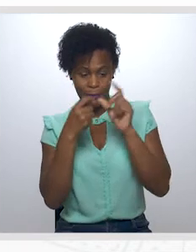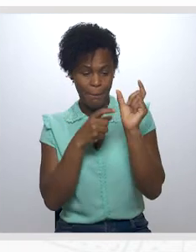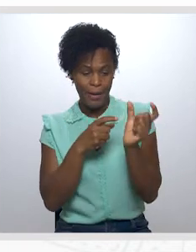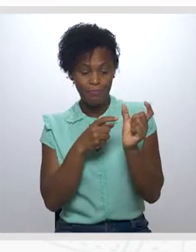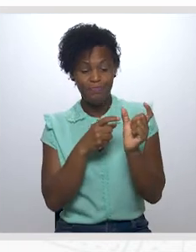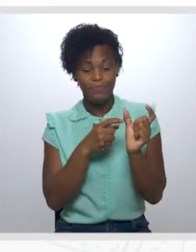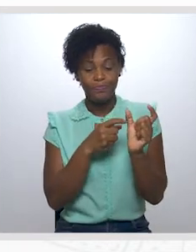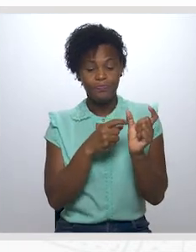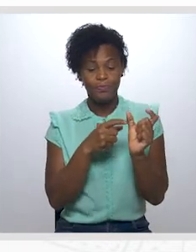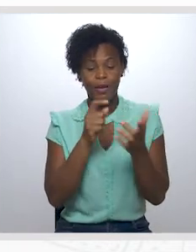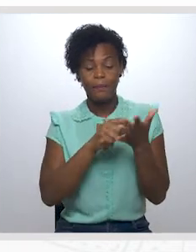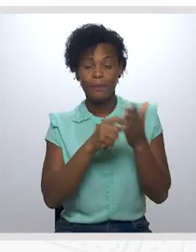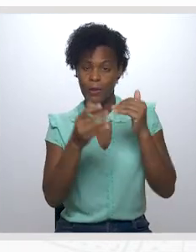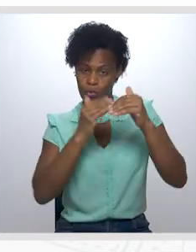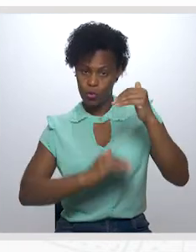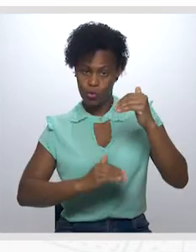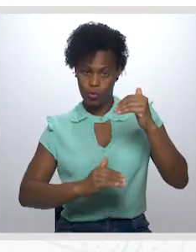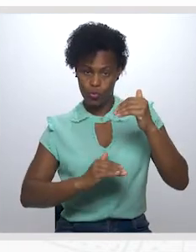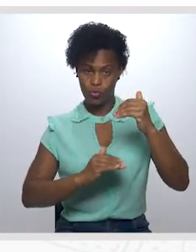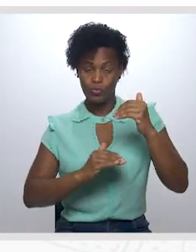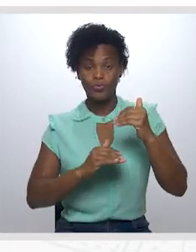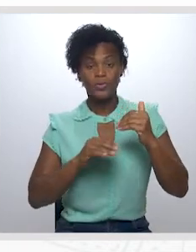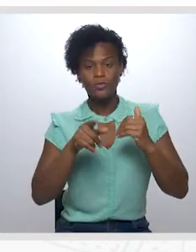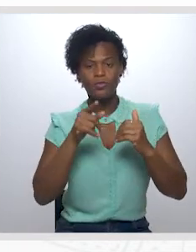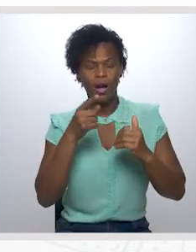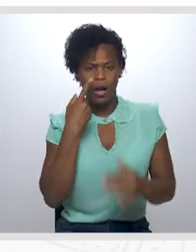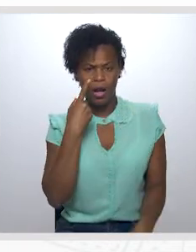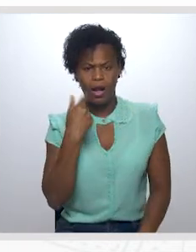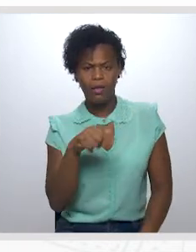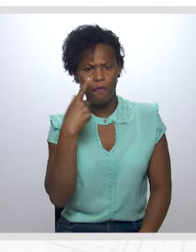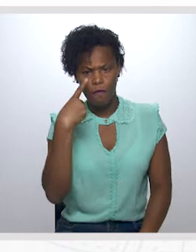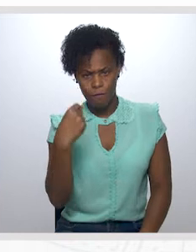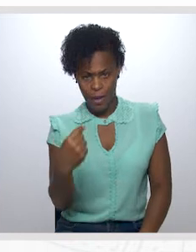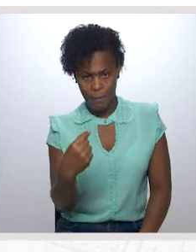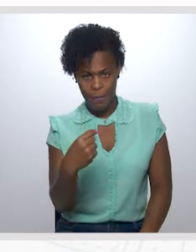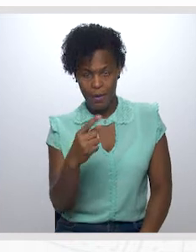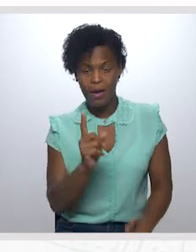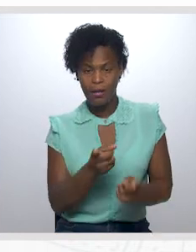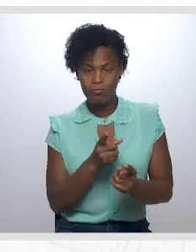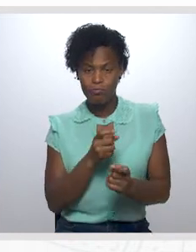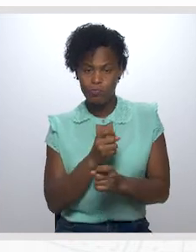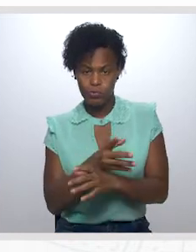notées ci-dessous. Vous reconnaissez les verbes qui les suivent.